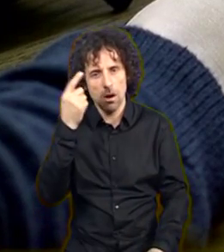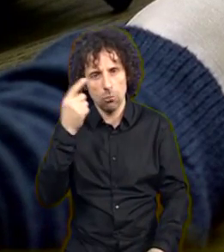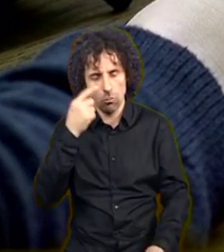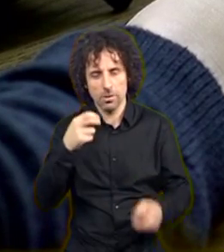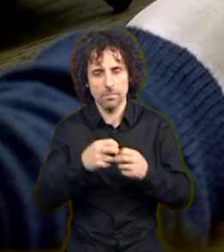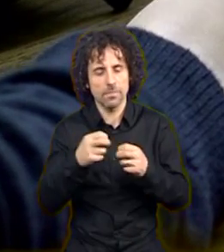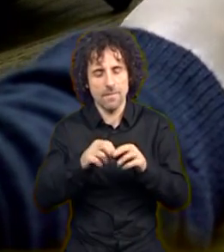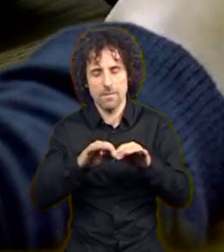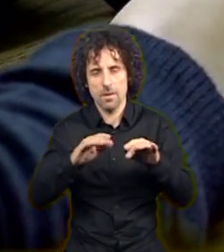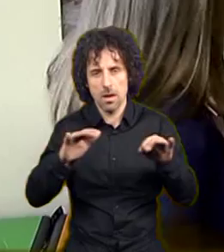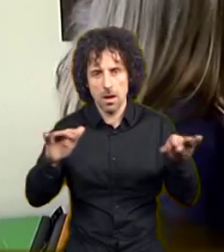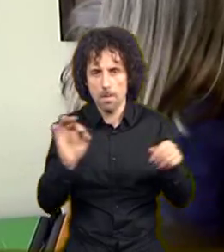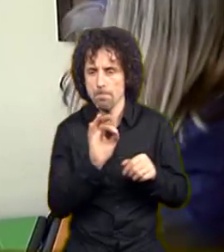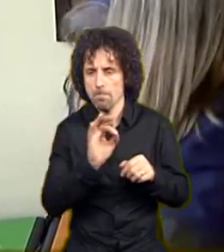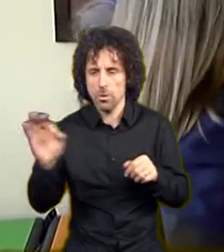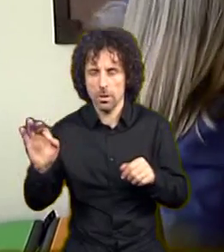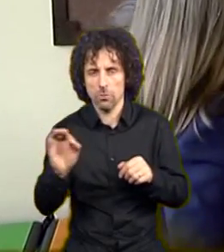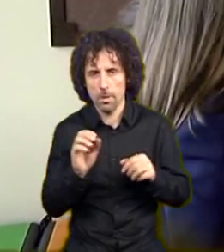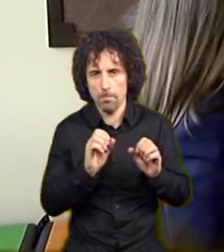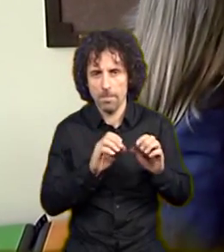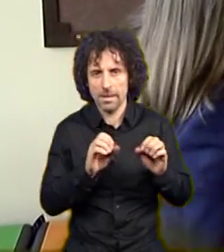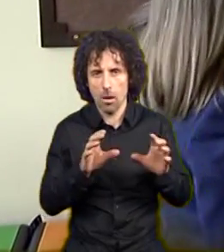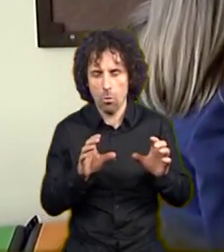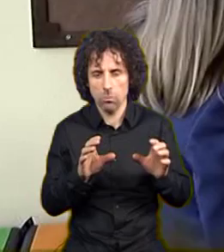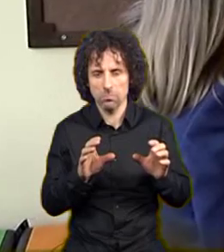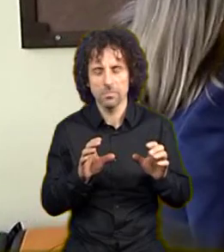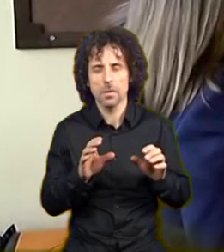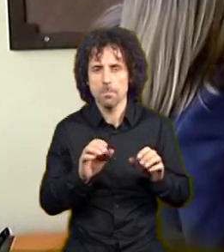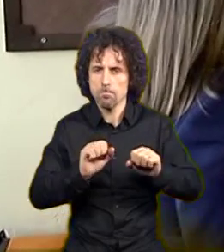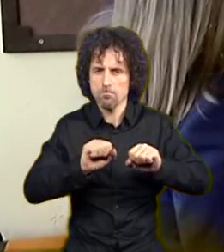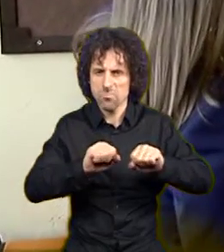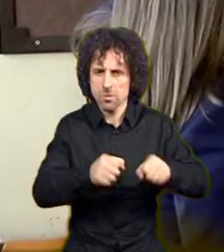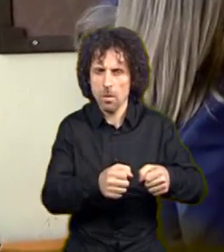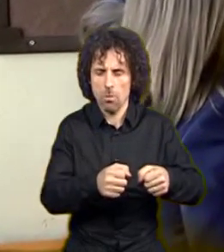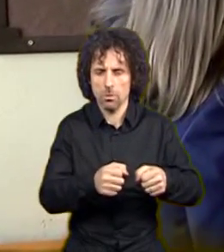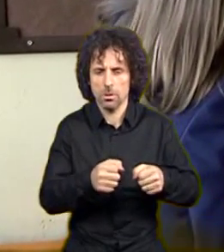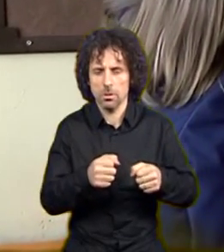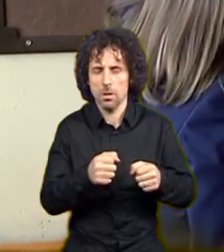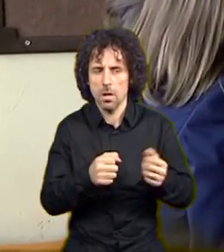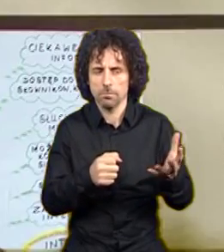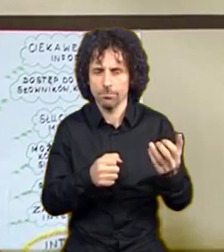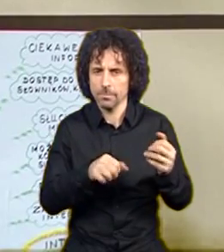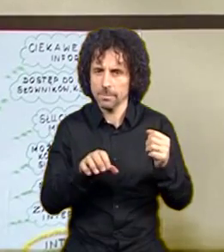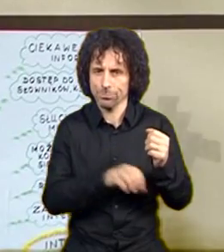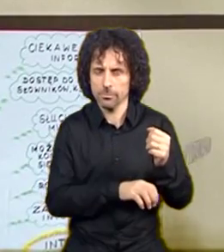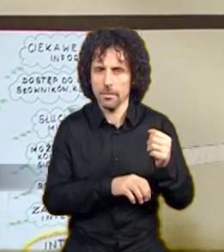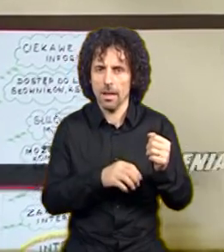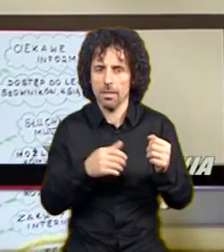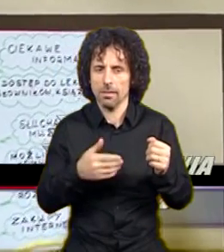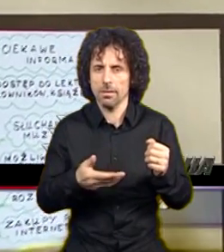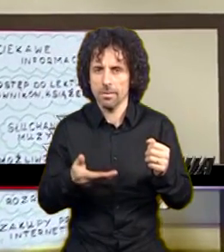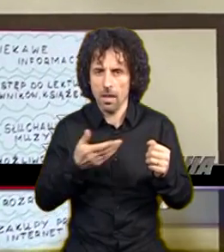czyhających na młodych ludzi w sieci jest wiele, podkreślają pedagodzy. Mamy tutaj do czynienia z przemocą, pozyskiwaniem danych